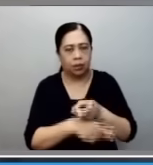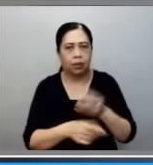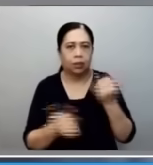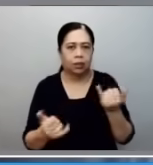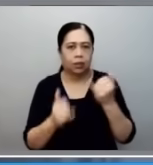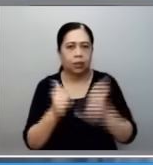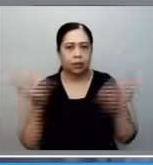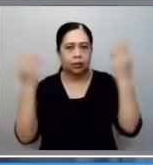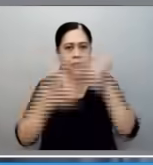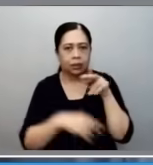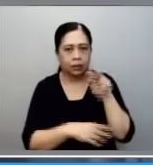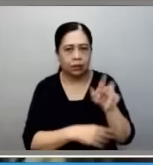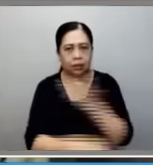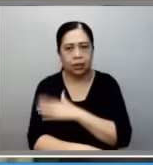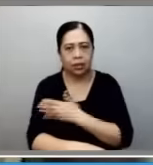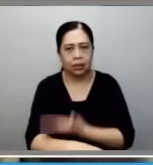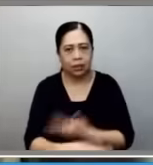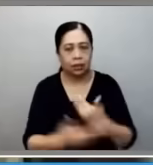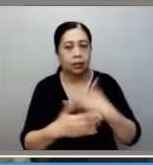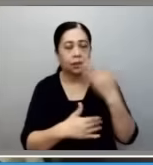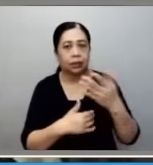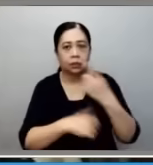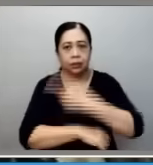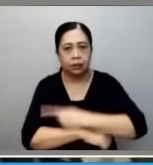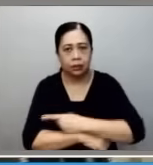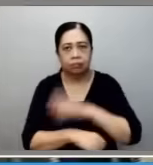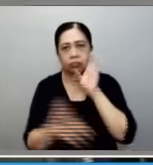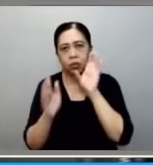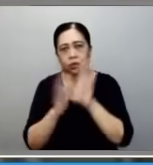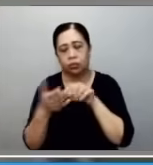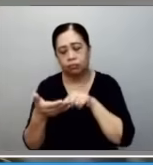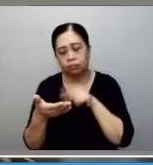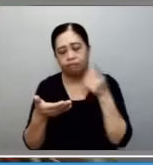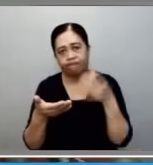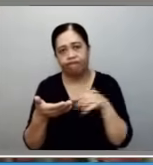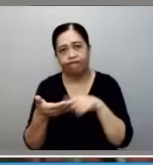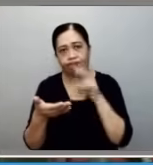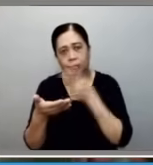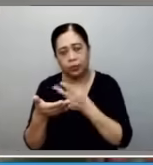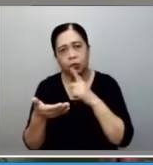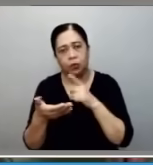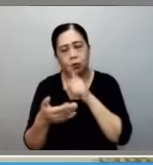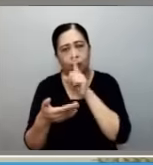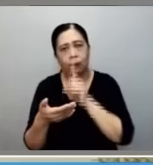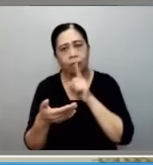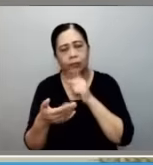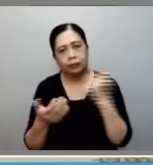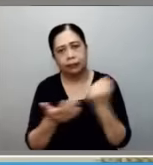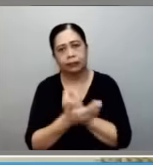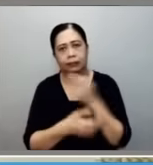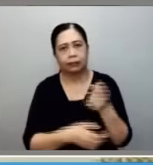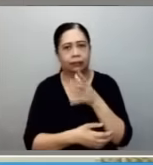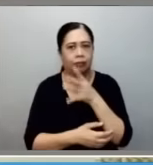na masisilayan ang anak. Sa susunod na mga araw, sa litrato na lang daw niya ito makikita. Labis ang pangungunila at pangihinayang ni Ginang Baltazar,